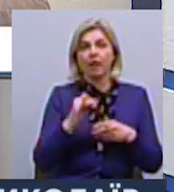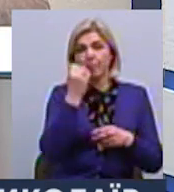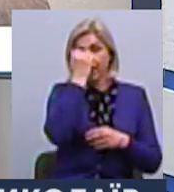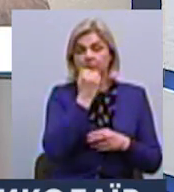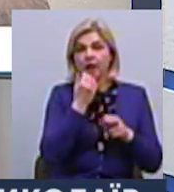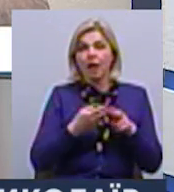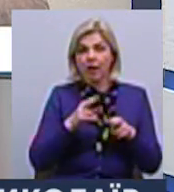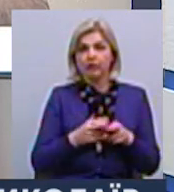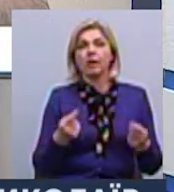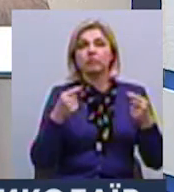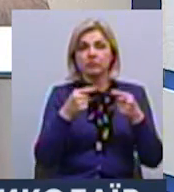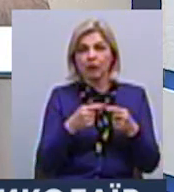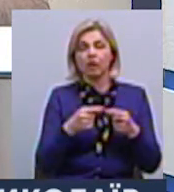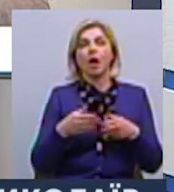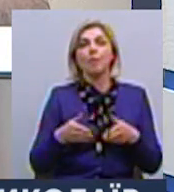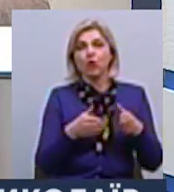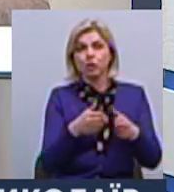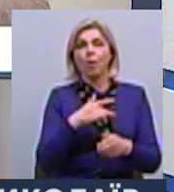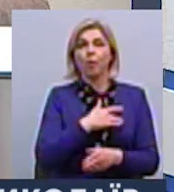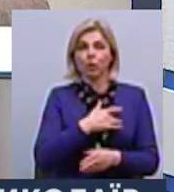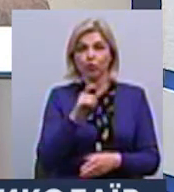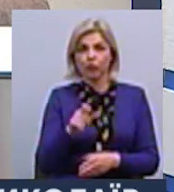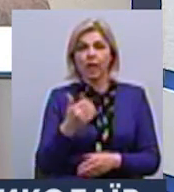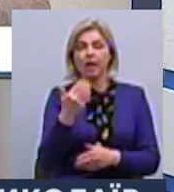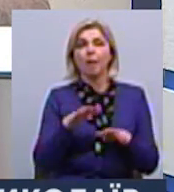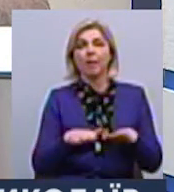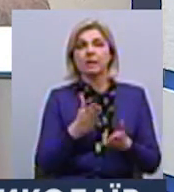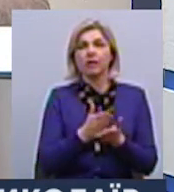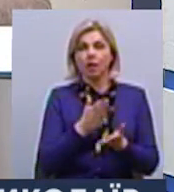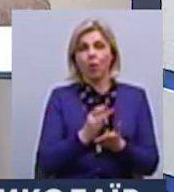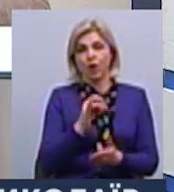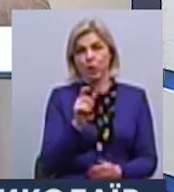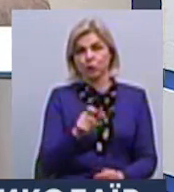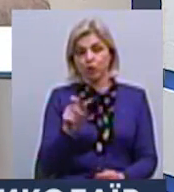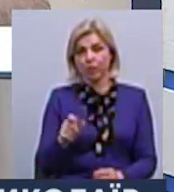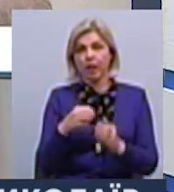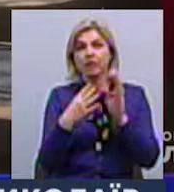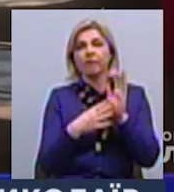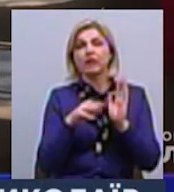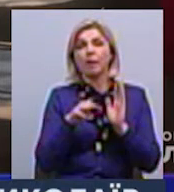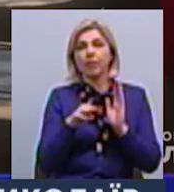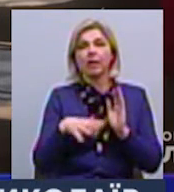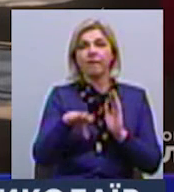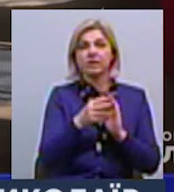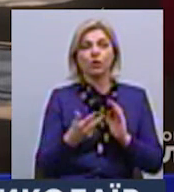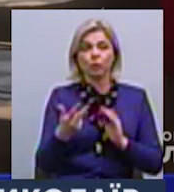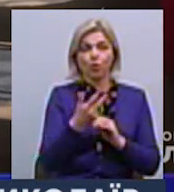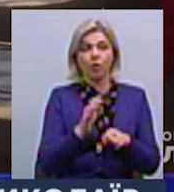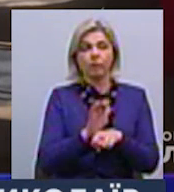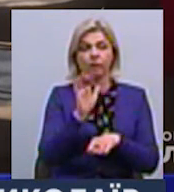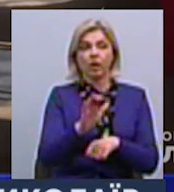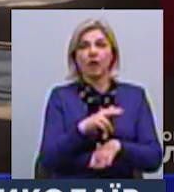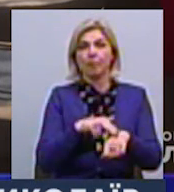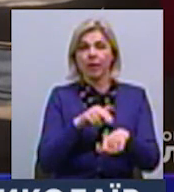вдалося встановити маршрут пересування підозрюваних, їхнє місце знаходження та особи. 19 березня усі троє були доставлені до